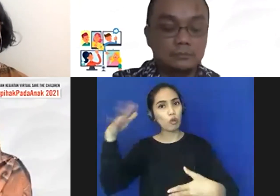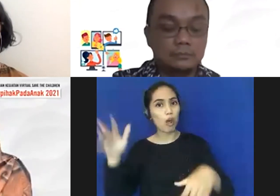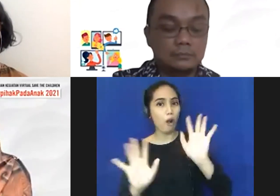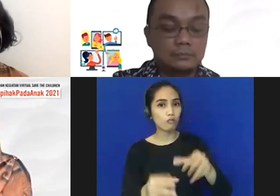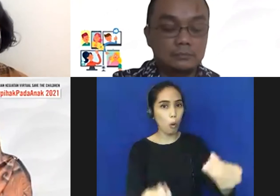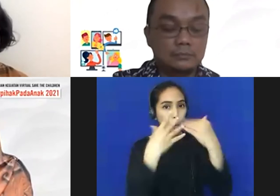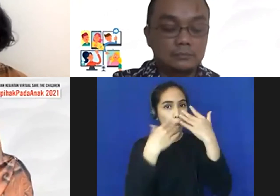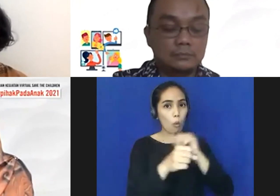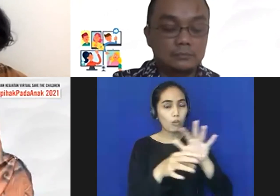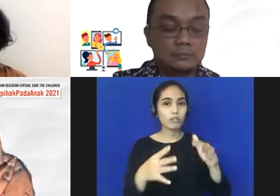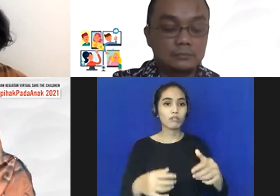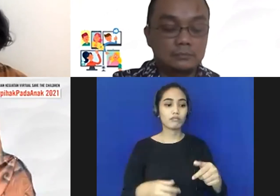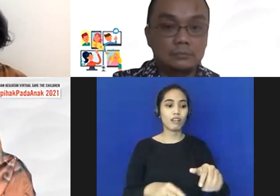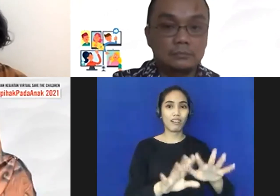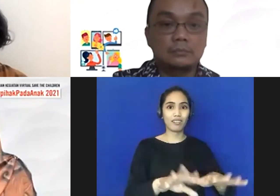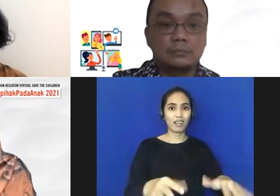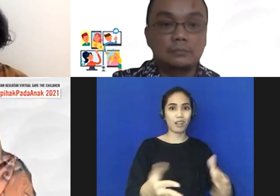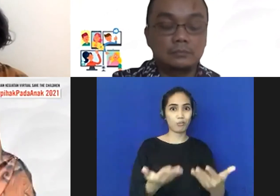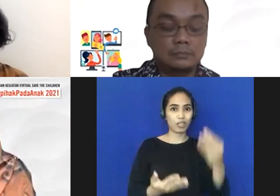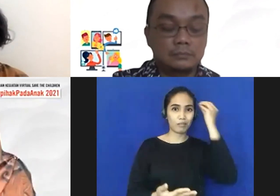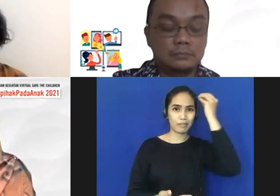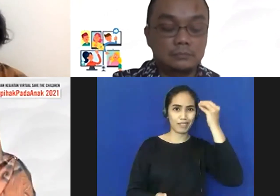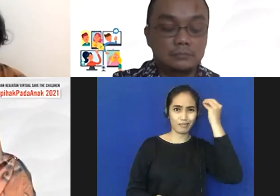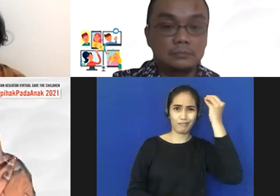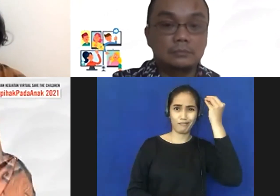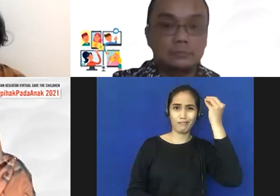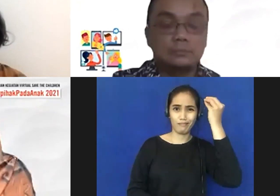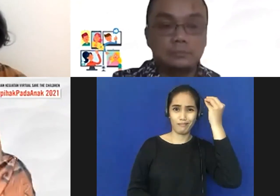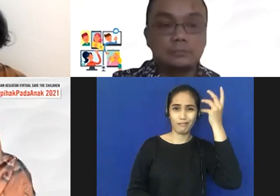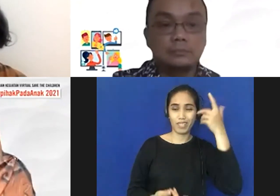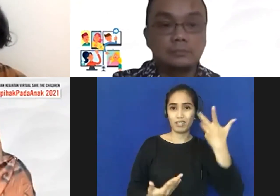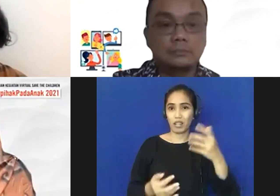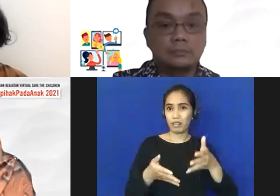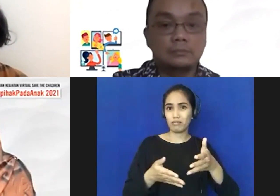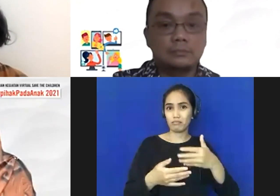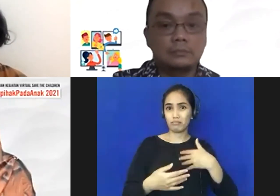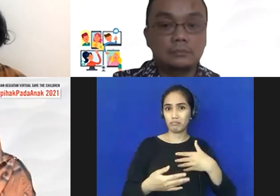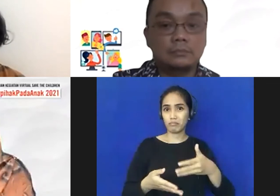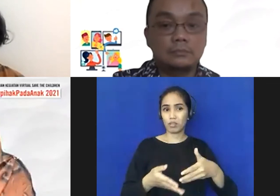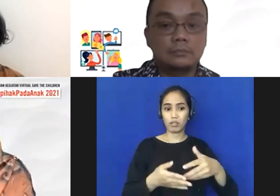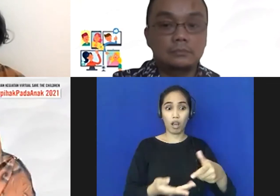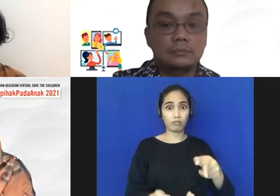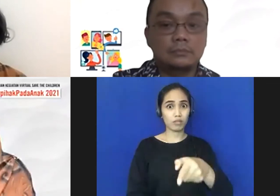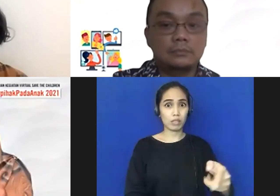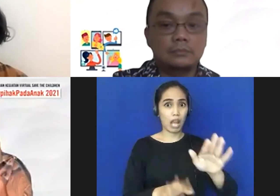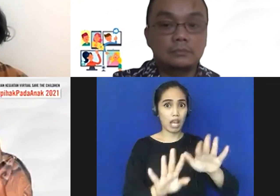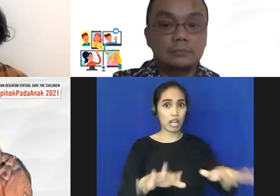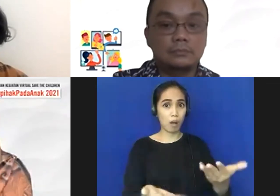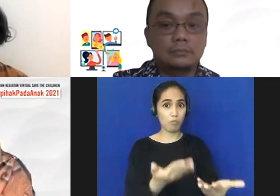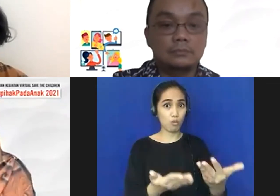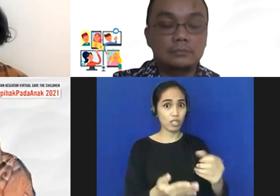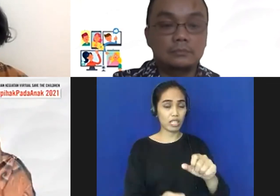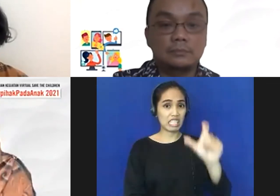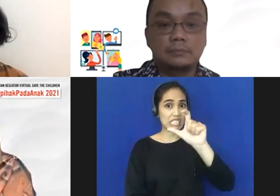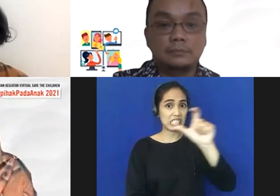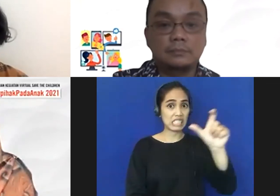itu membuat anak jadi tambah bingung. Atau kita membiarkan anak-anak untuk mencari informasi sendiri ya dari media-media